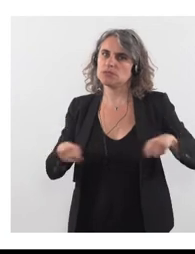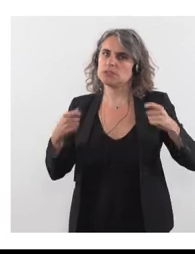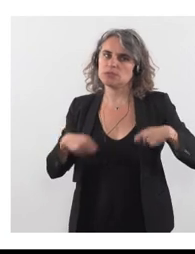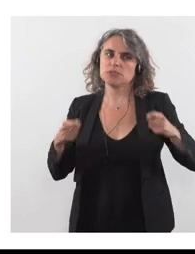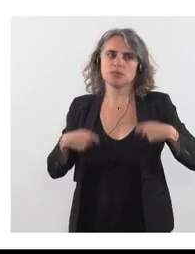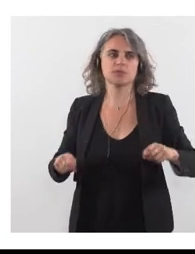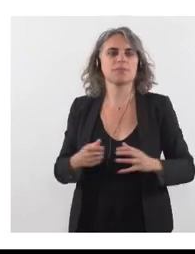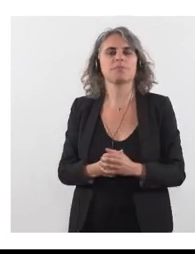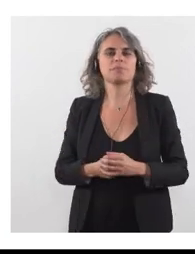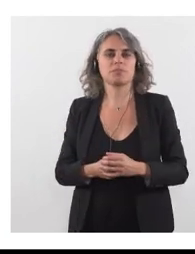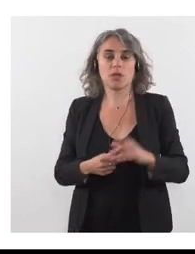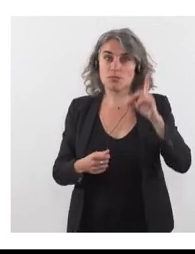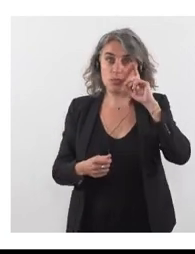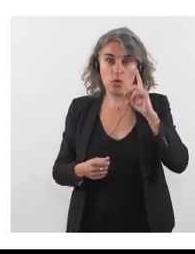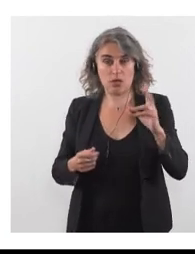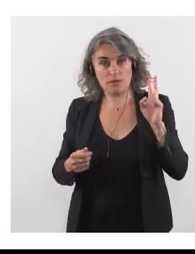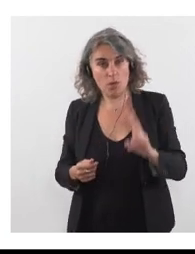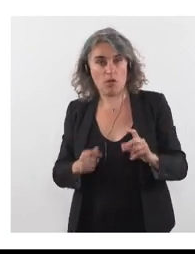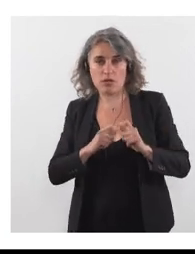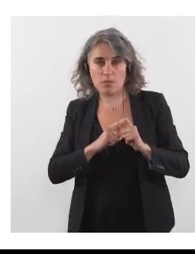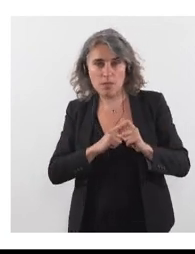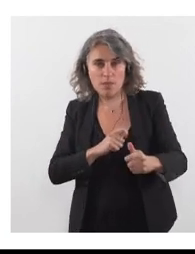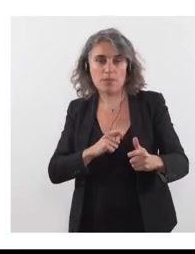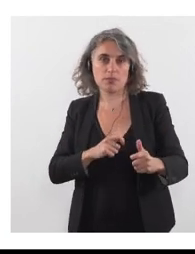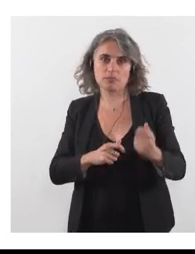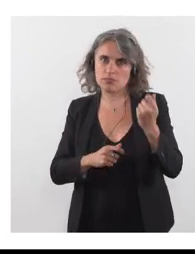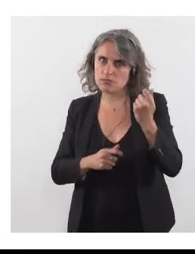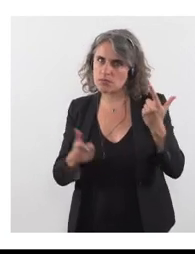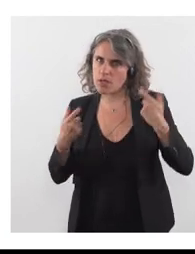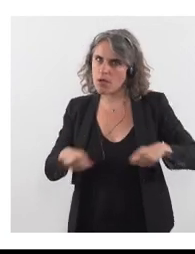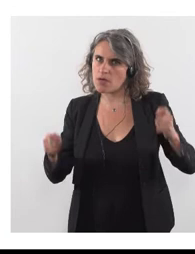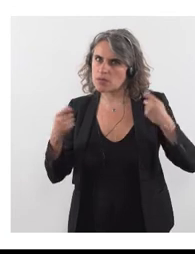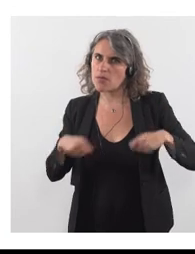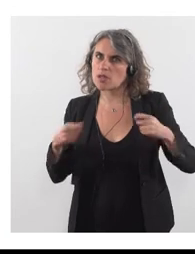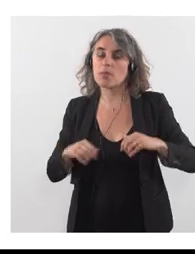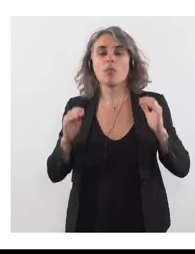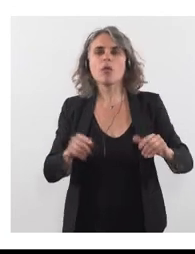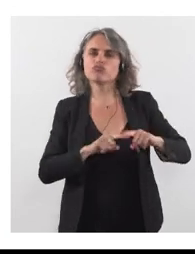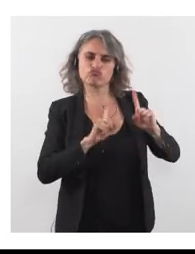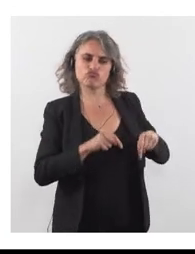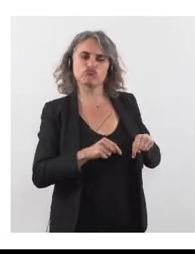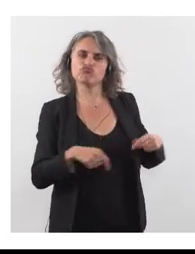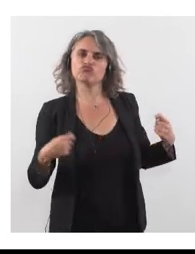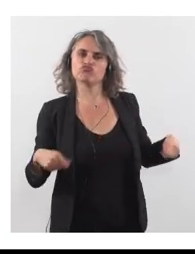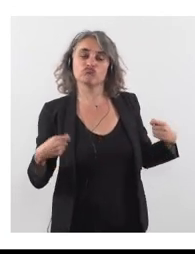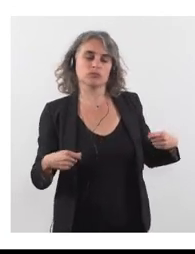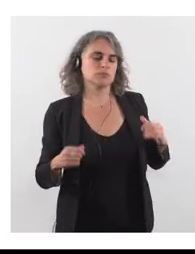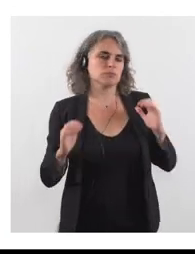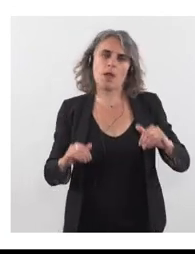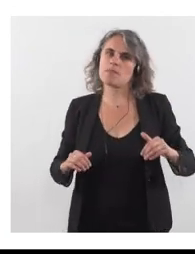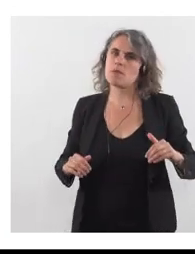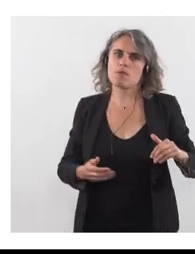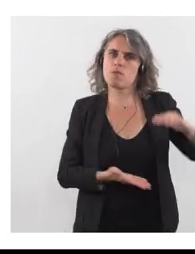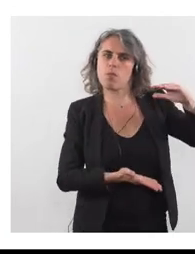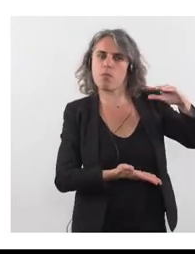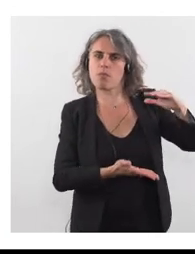le temps de la procédure, c'est extrêmement coûteux pour des budgets, même si on est, doté. Et donc, c'est comme ça aussi qu'on est